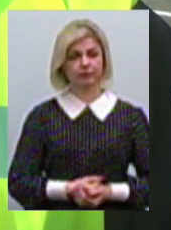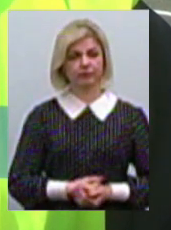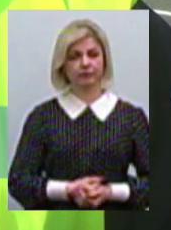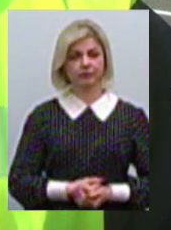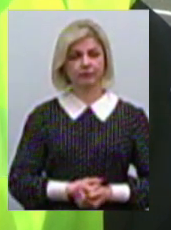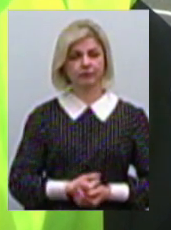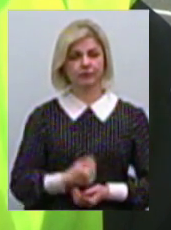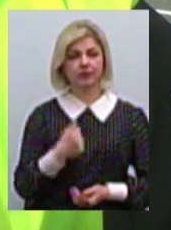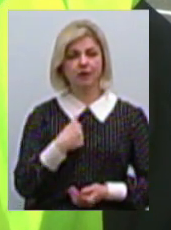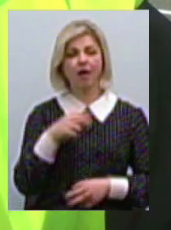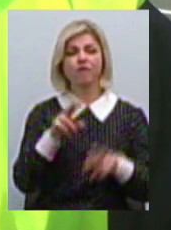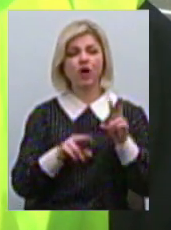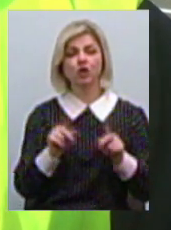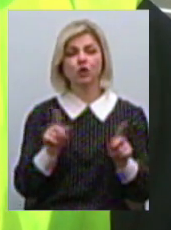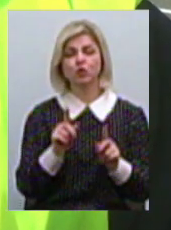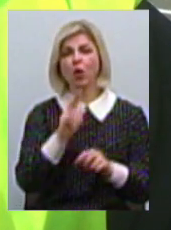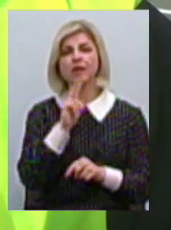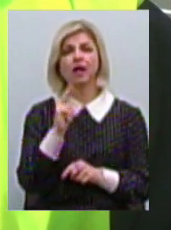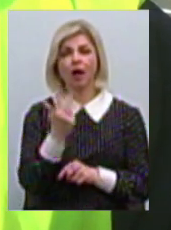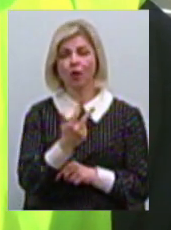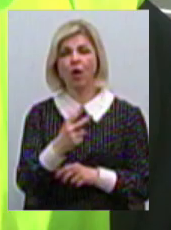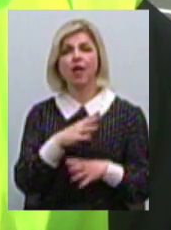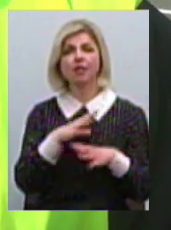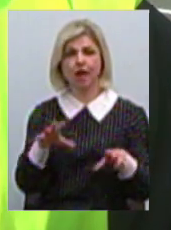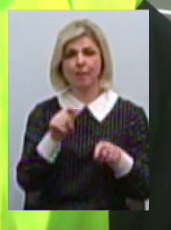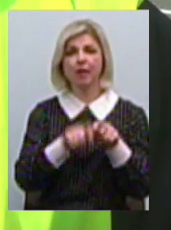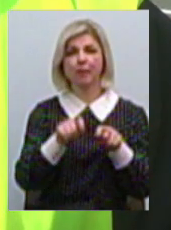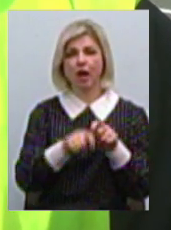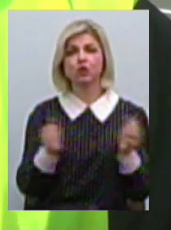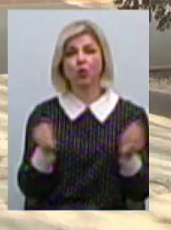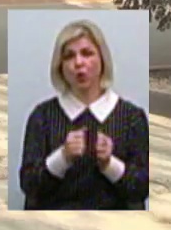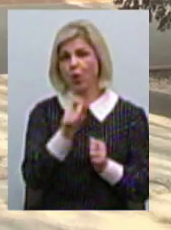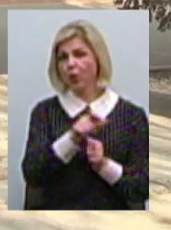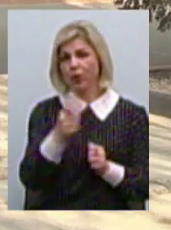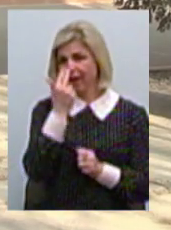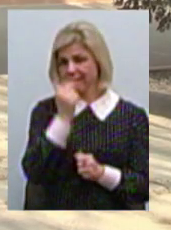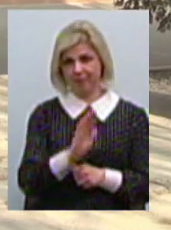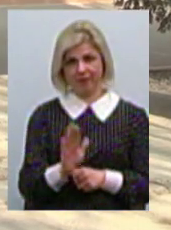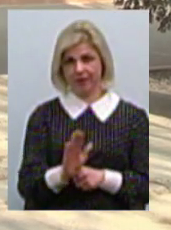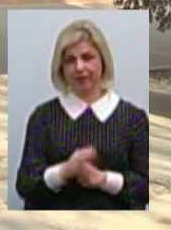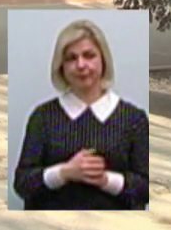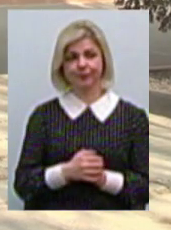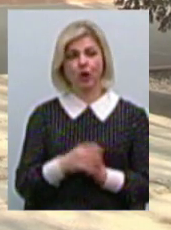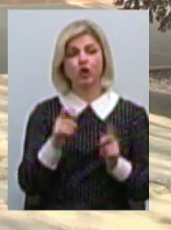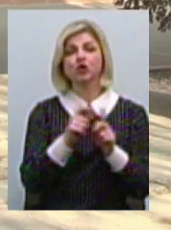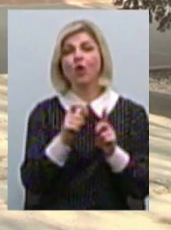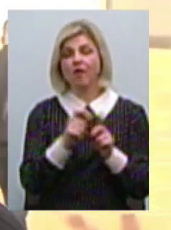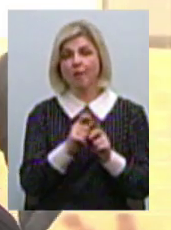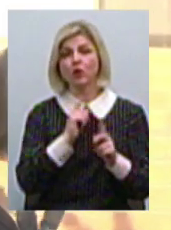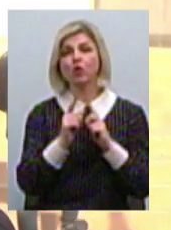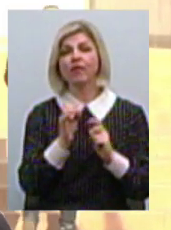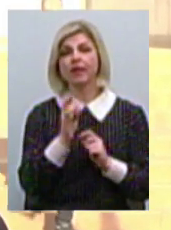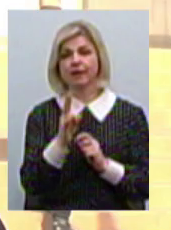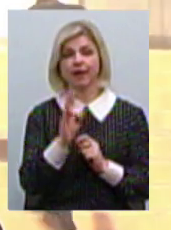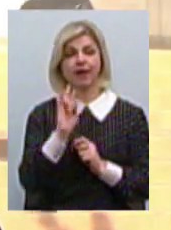вважаю, тому що 3 роки не проводилась фіксація швидкості, люди не звикли до цього. За словами речника патрульної поліції у